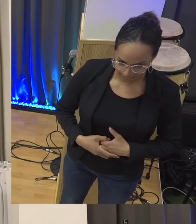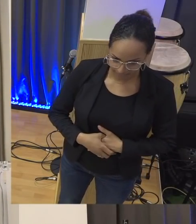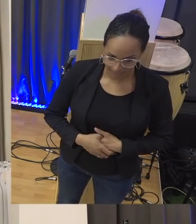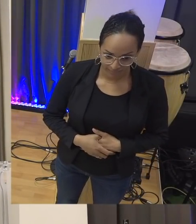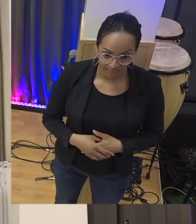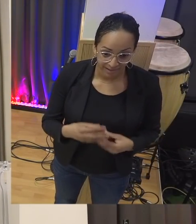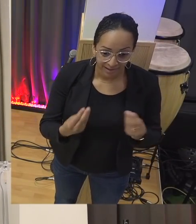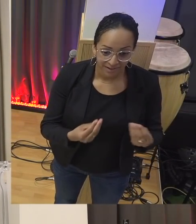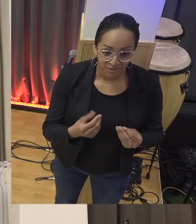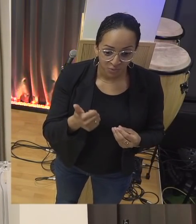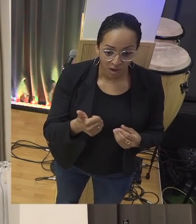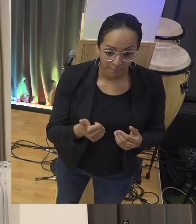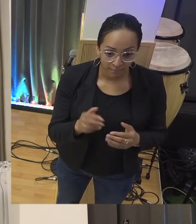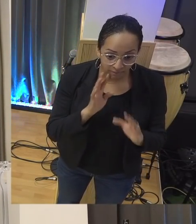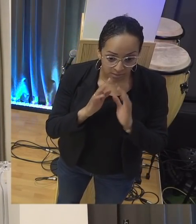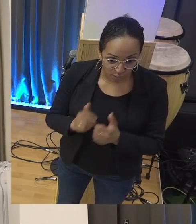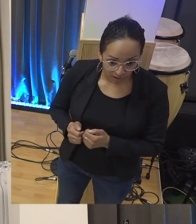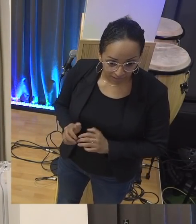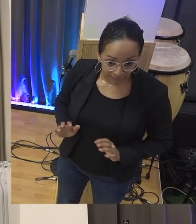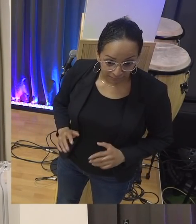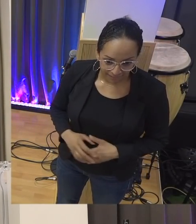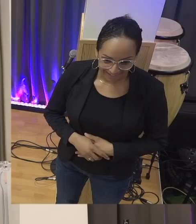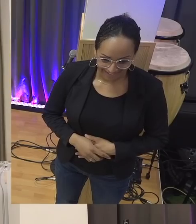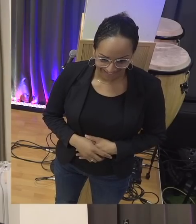À moins qu'elle veuille un message sur Facebook.